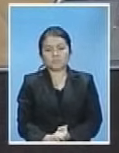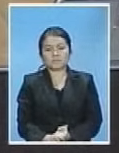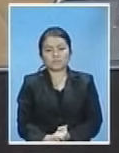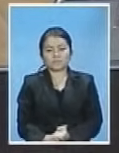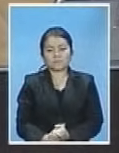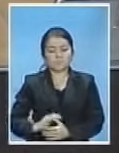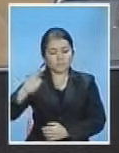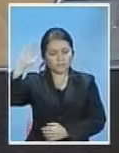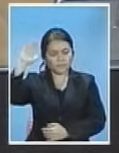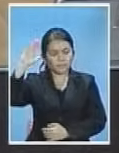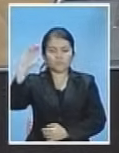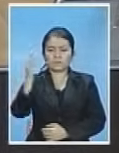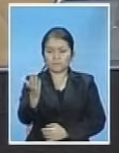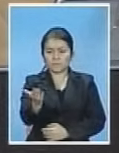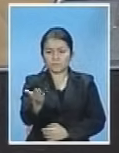ท่านสมบูรณ์มีอะไรครับ